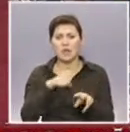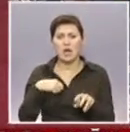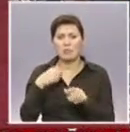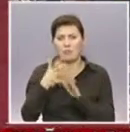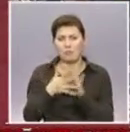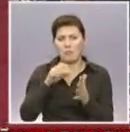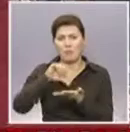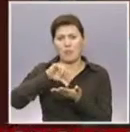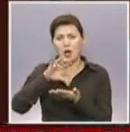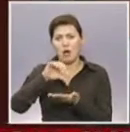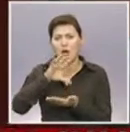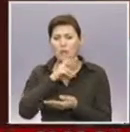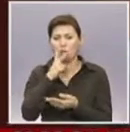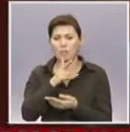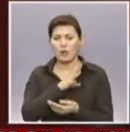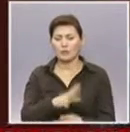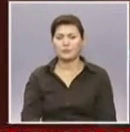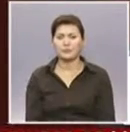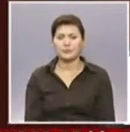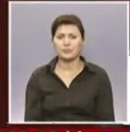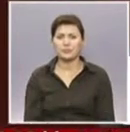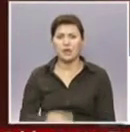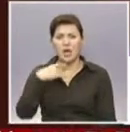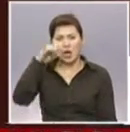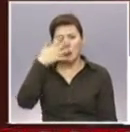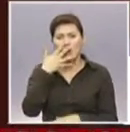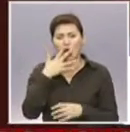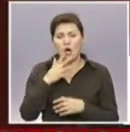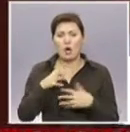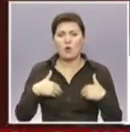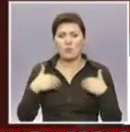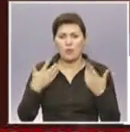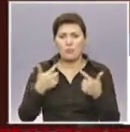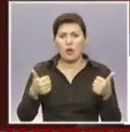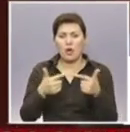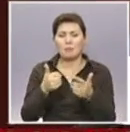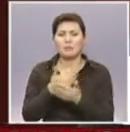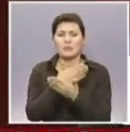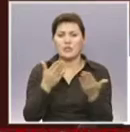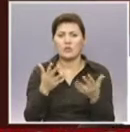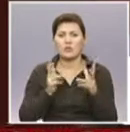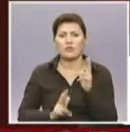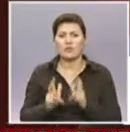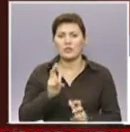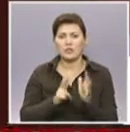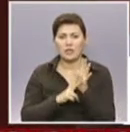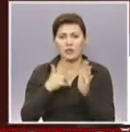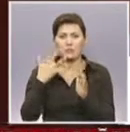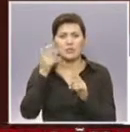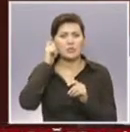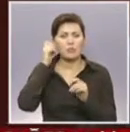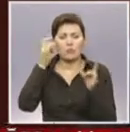Асылжан Мамытбеков оқып берді. Қазақ ұлттық аграрлық университетінің ұжымына сіздерді университеттің 85